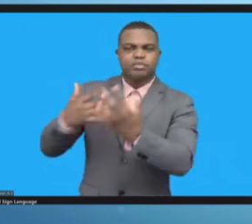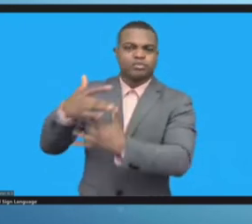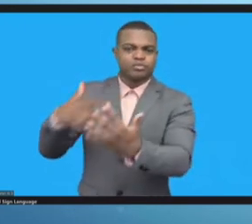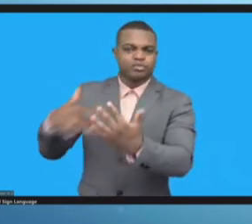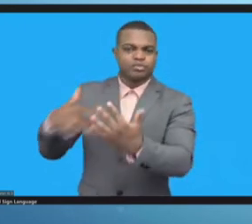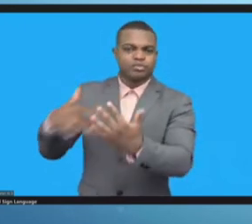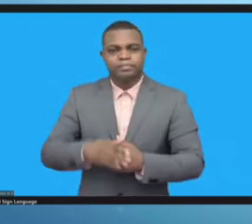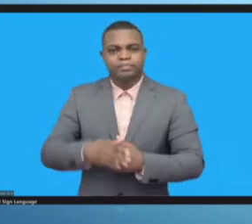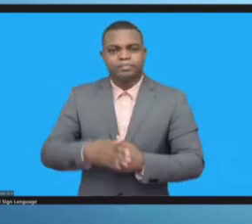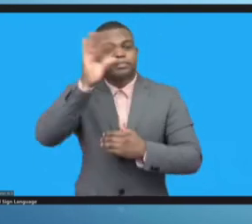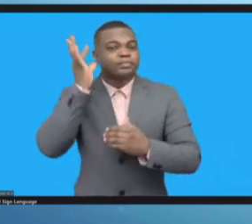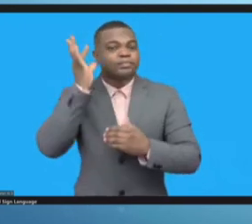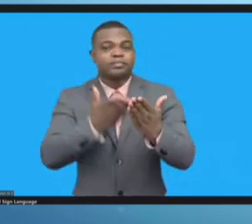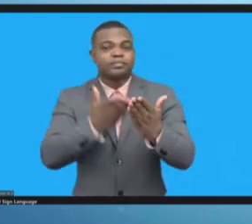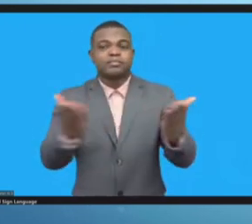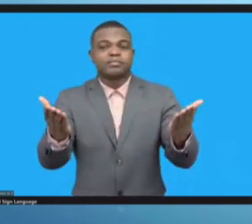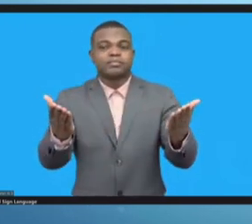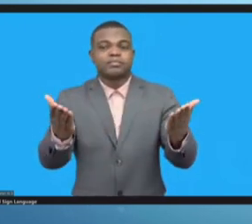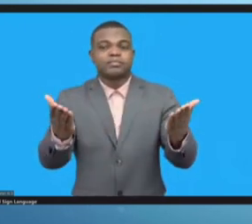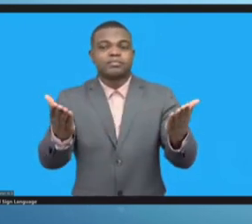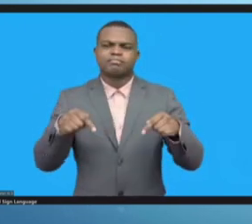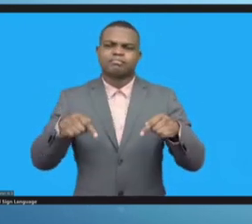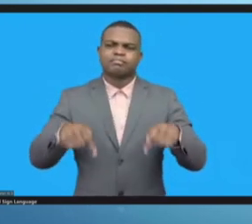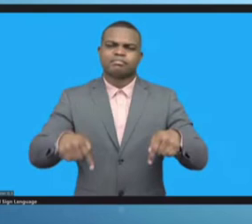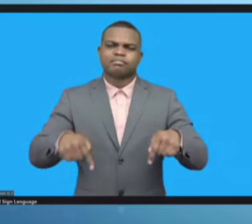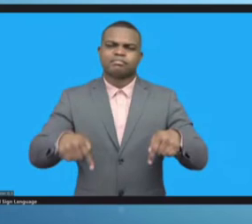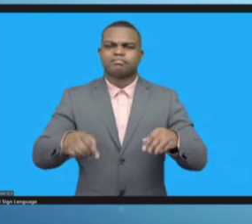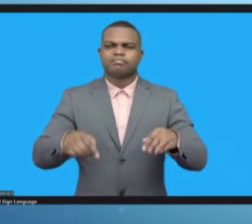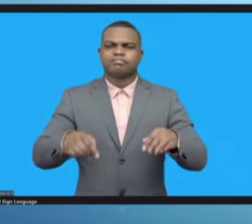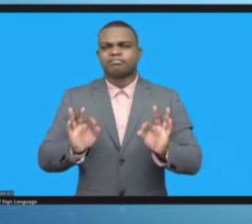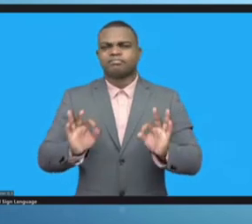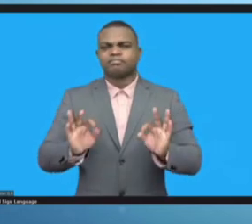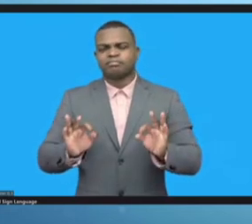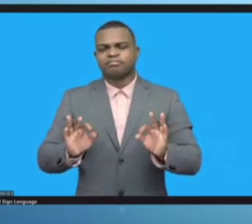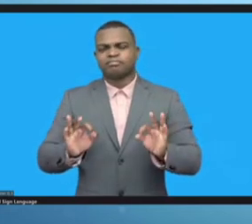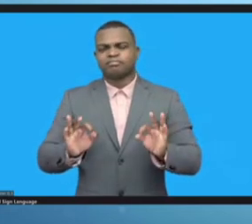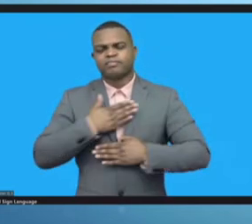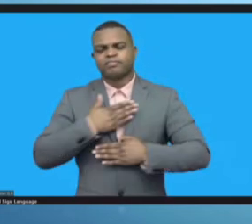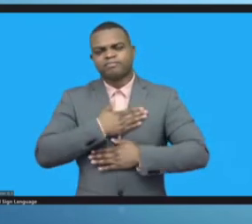Abeba. Vous êtes les bienvenus. Permettez-moi de commencer par